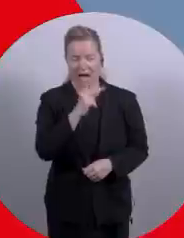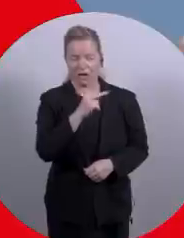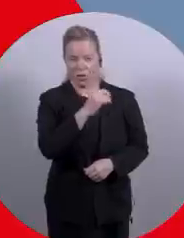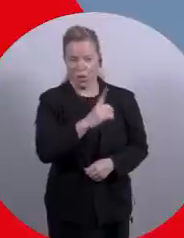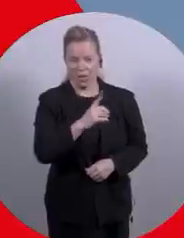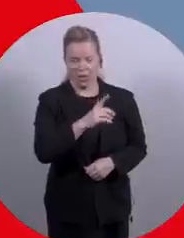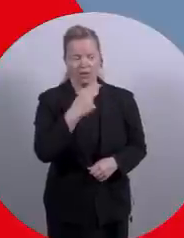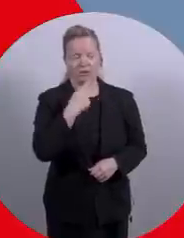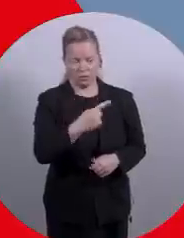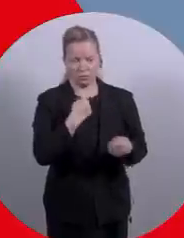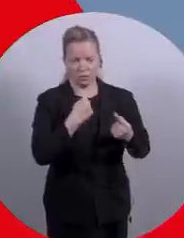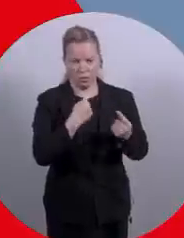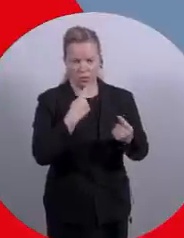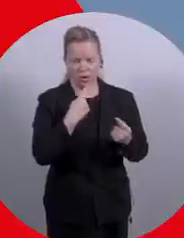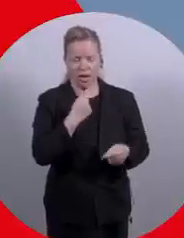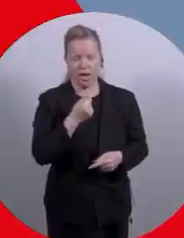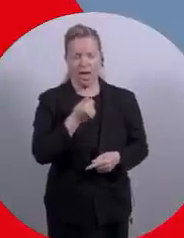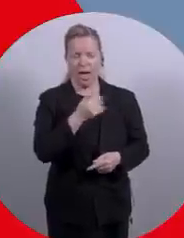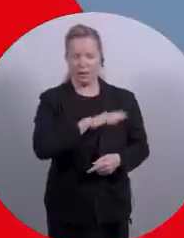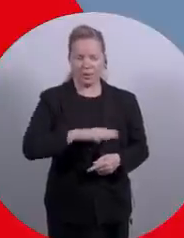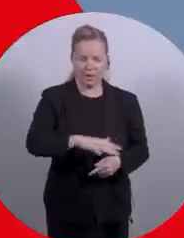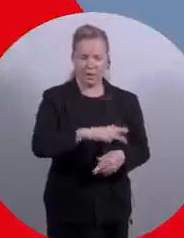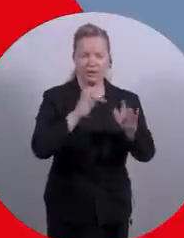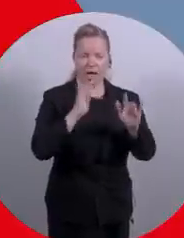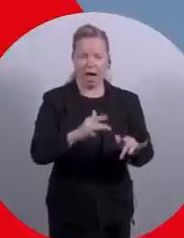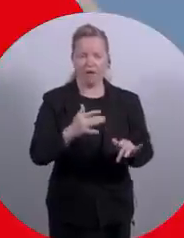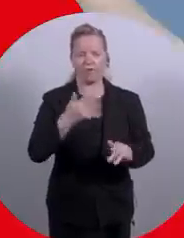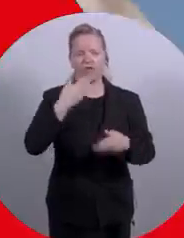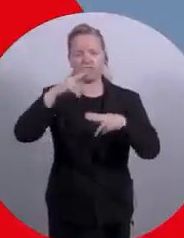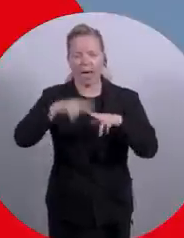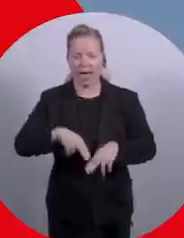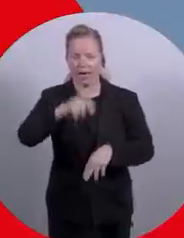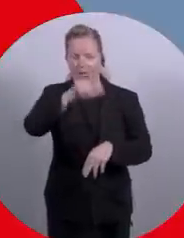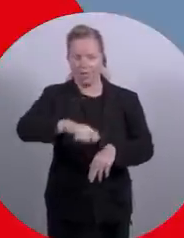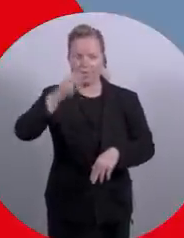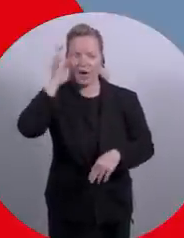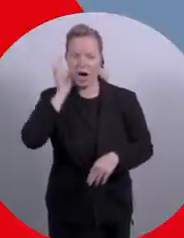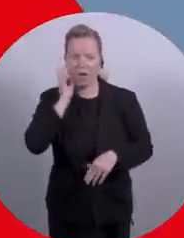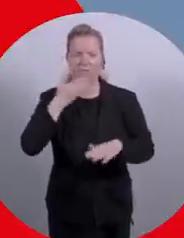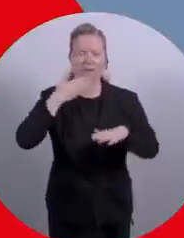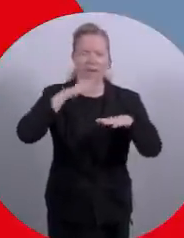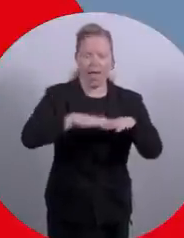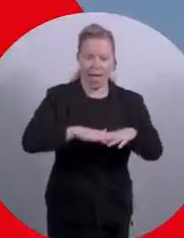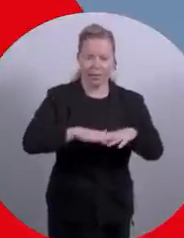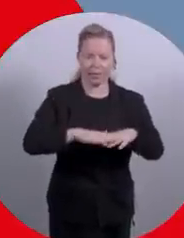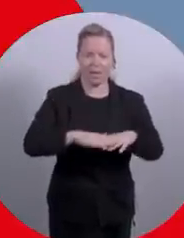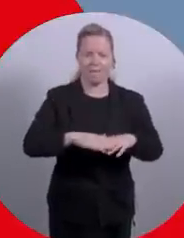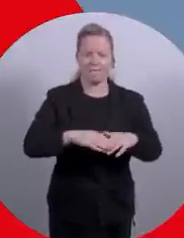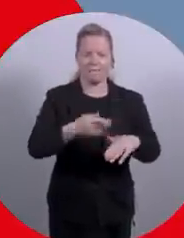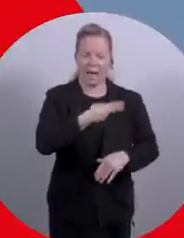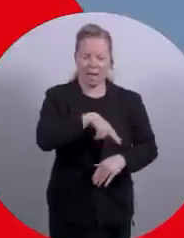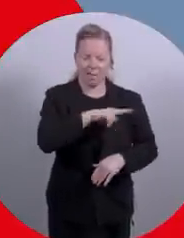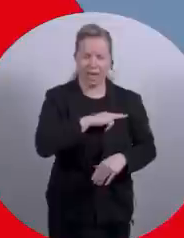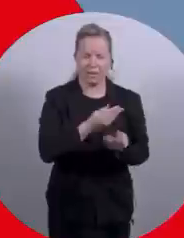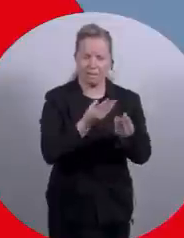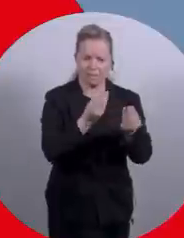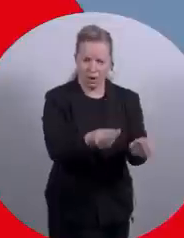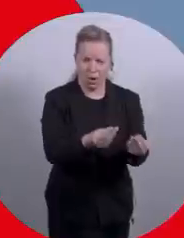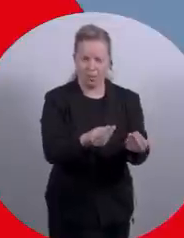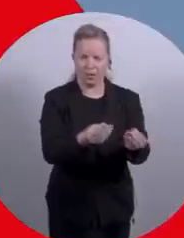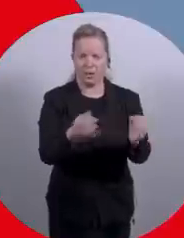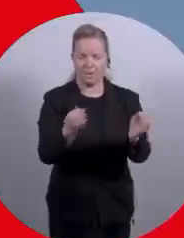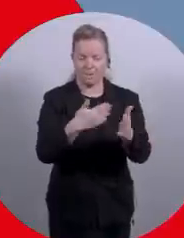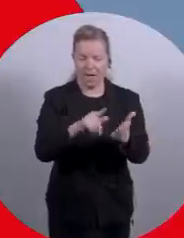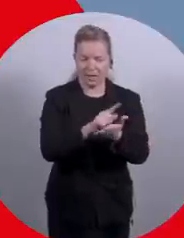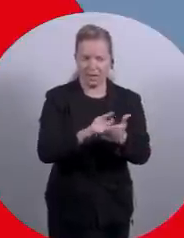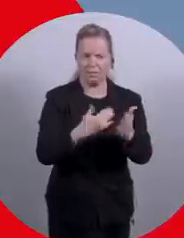angesprochen die versprechen den Frauen dann herdprämien die sagen magst mehr Zeit passt bleibst halt daheim super und dann gibt